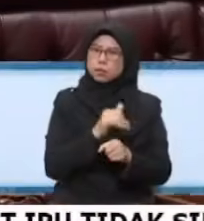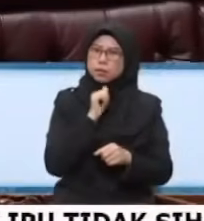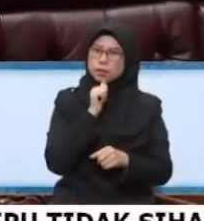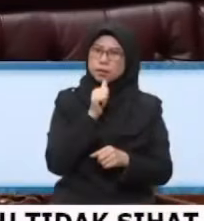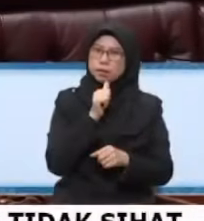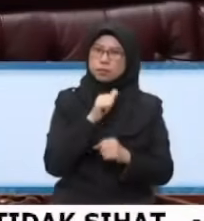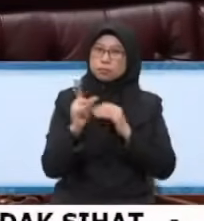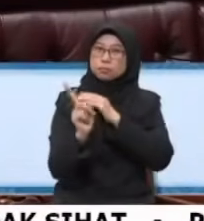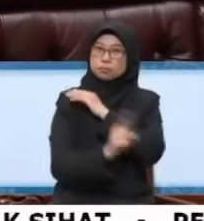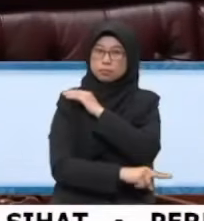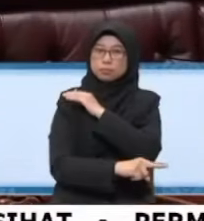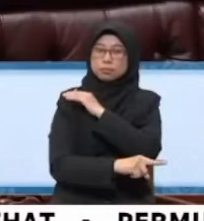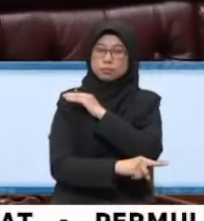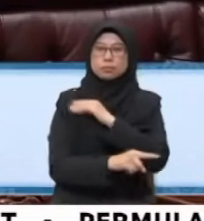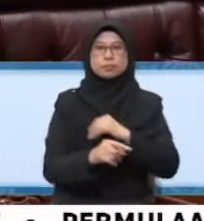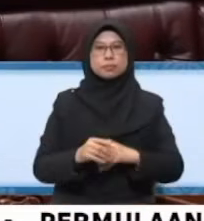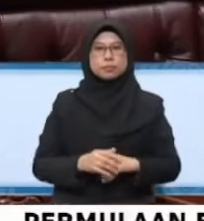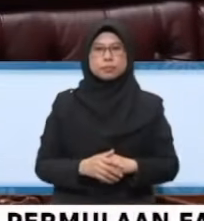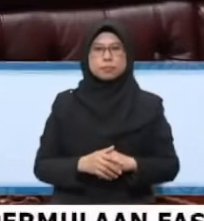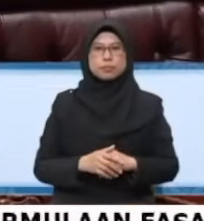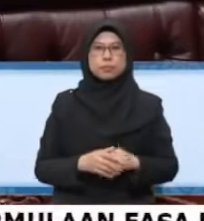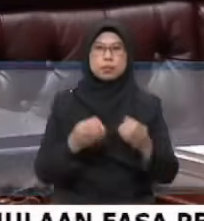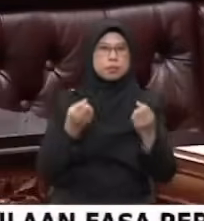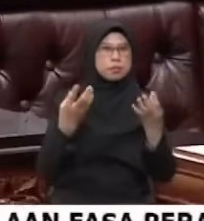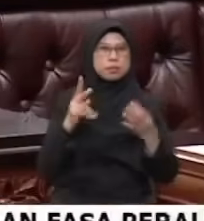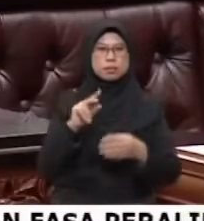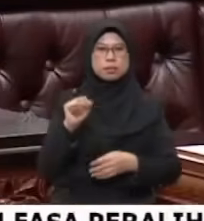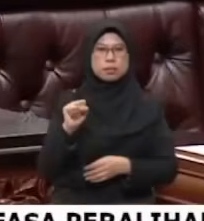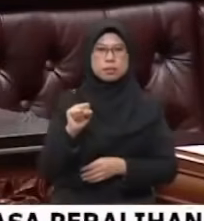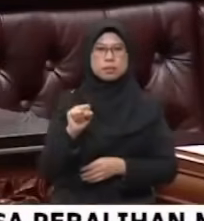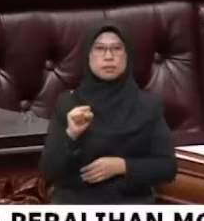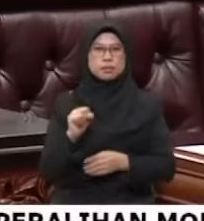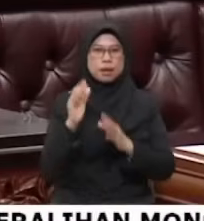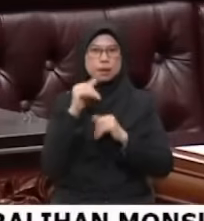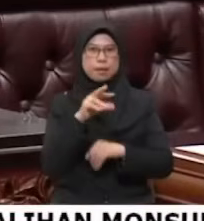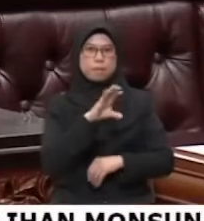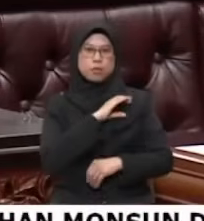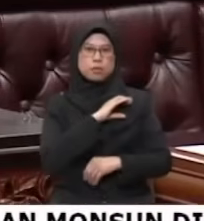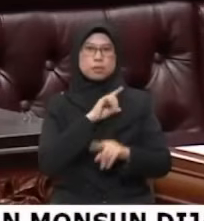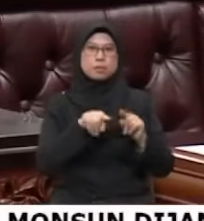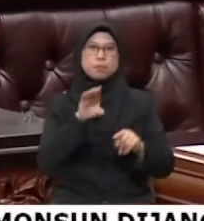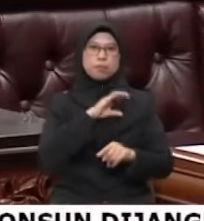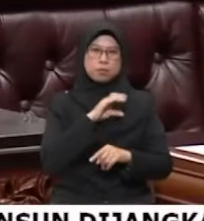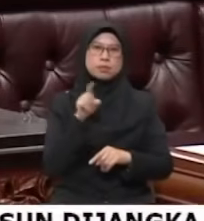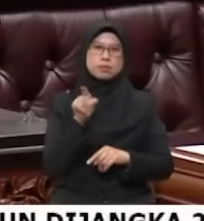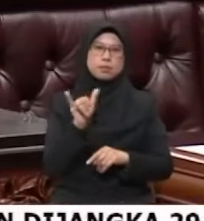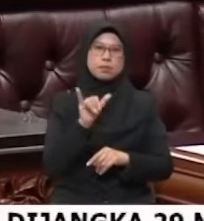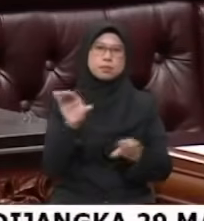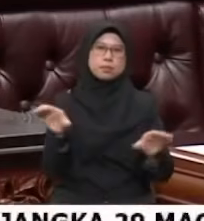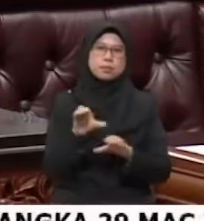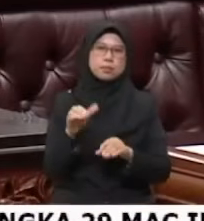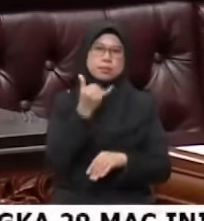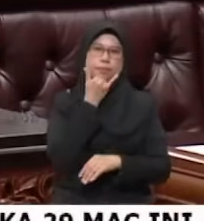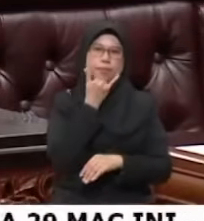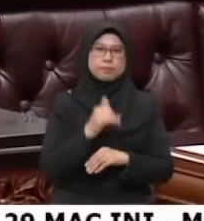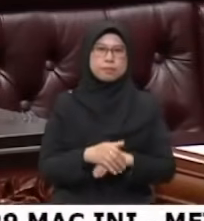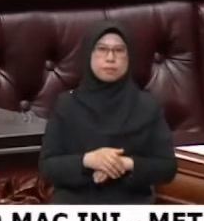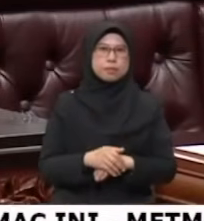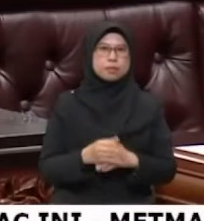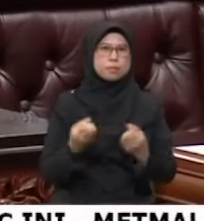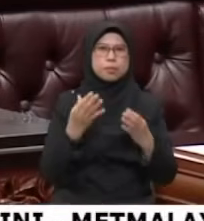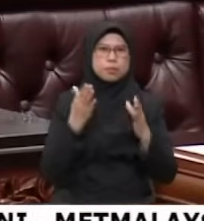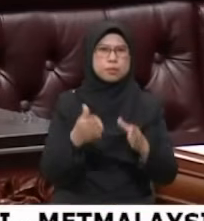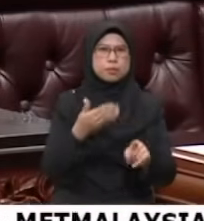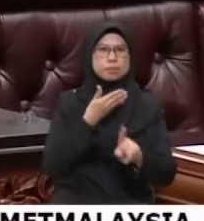menghukum Mereka lebih-lebih lagi banyak kes harapkan pagar pagar makan padi berapakah ramai anggota yang telah dipecat